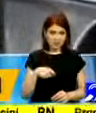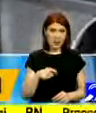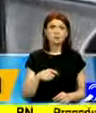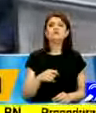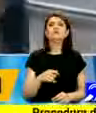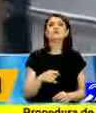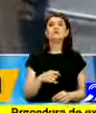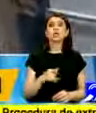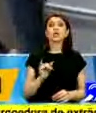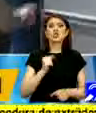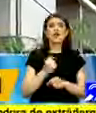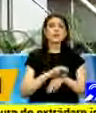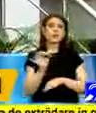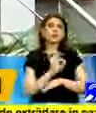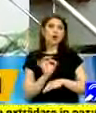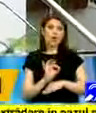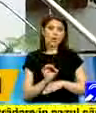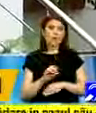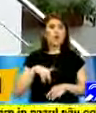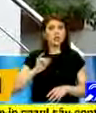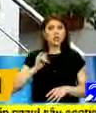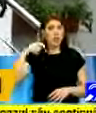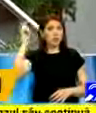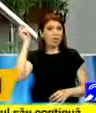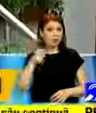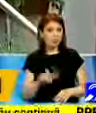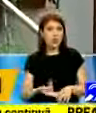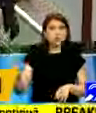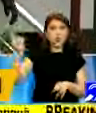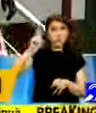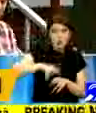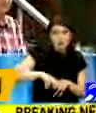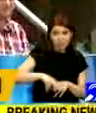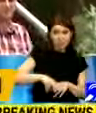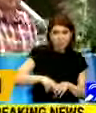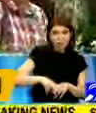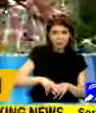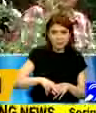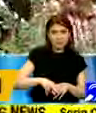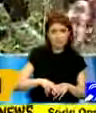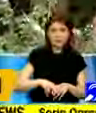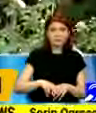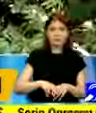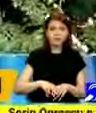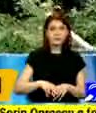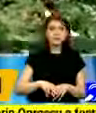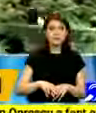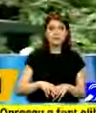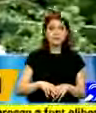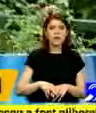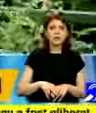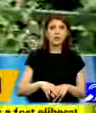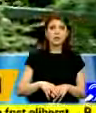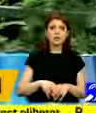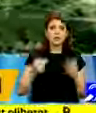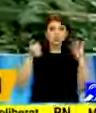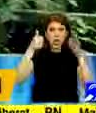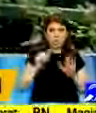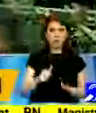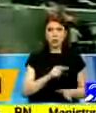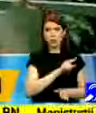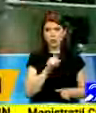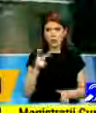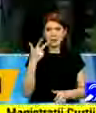cei care au elaborat acest proiect ca să existe și o pedeapsă suplimentară celei deja date de instanță pe dosarul respectiv, cuprinsă între 6 luni